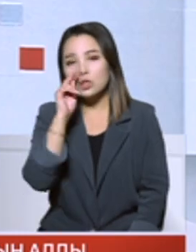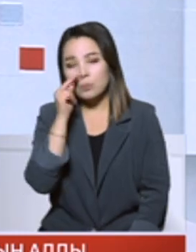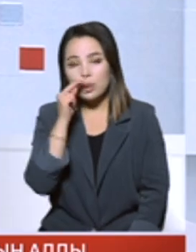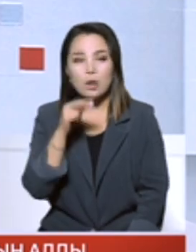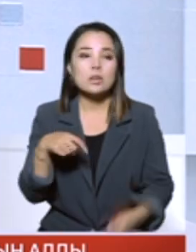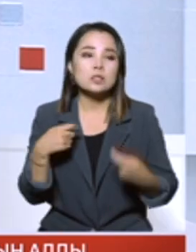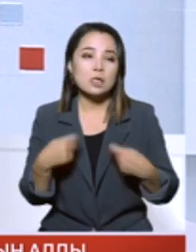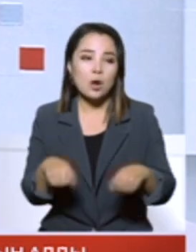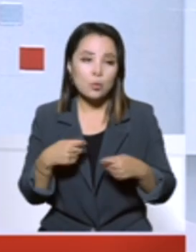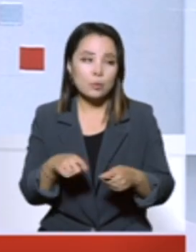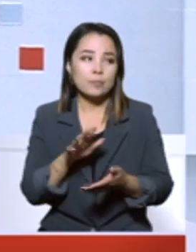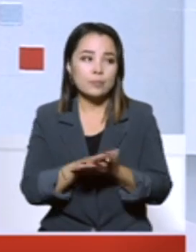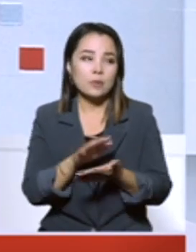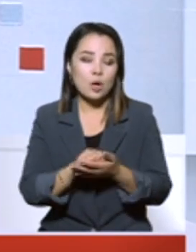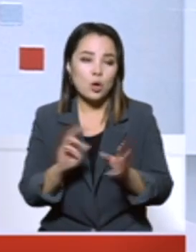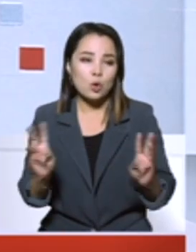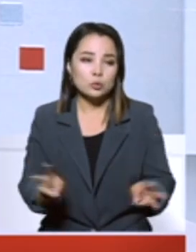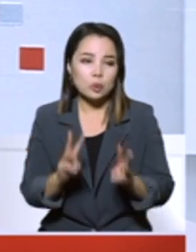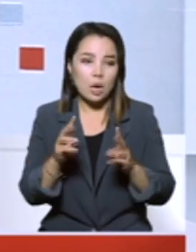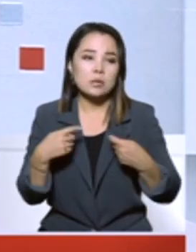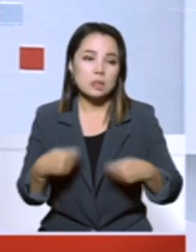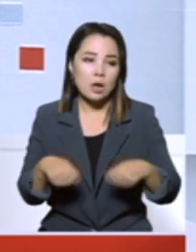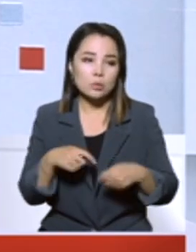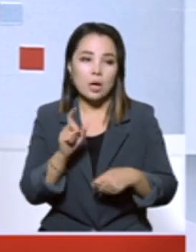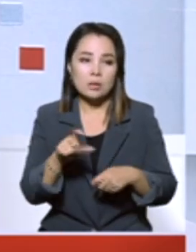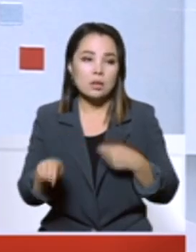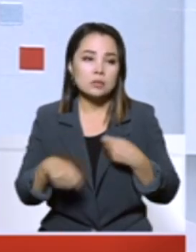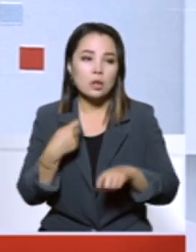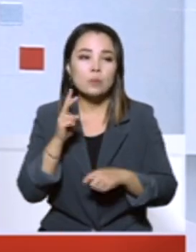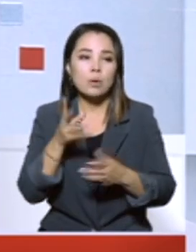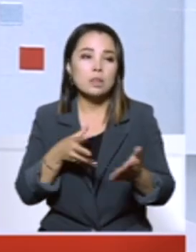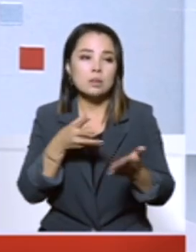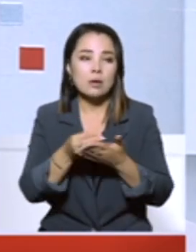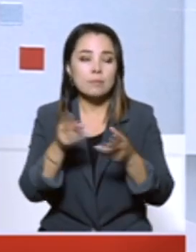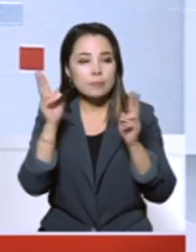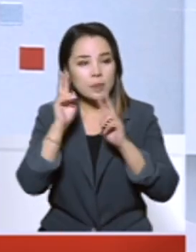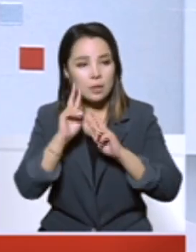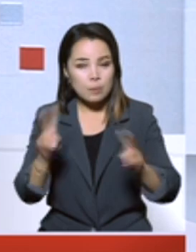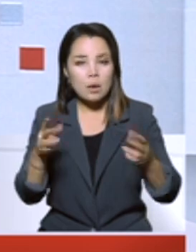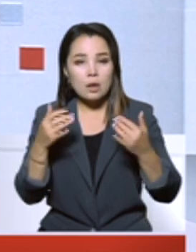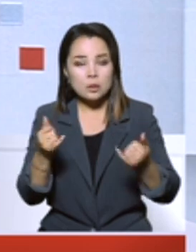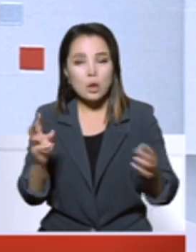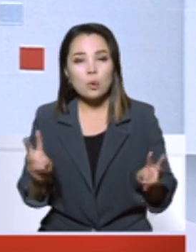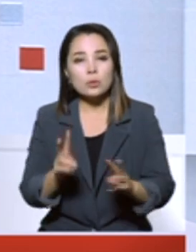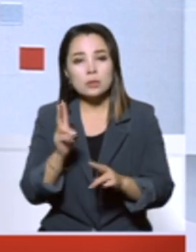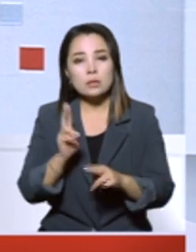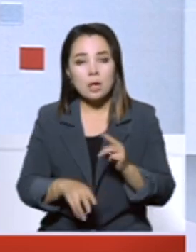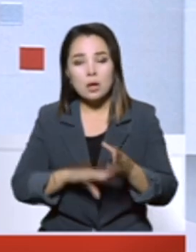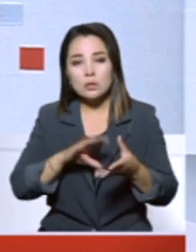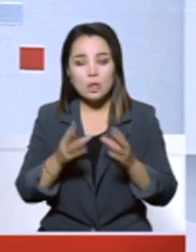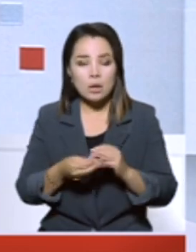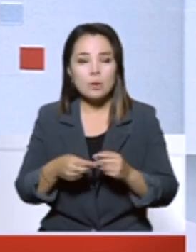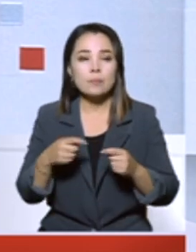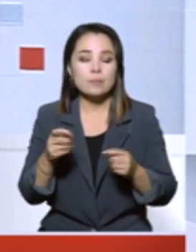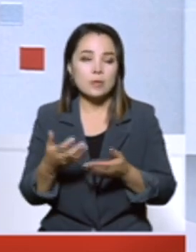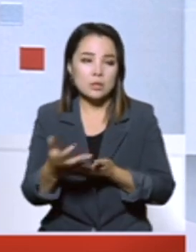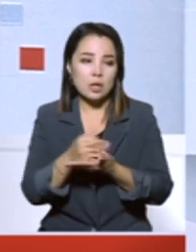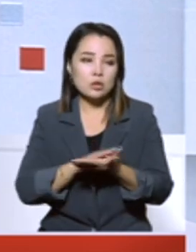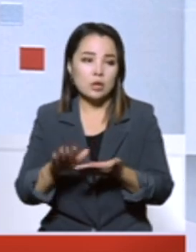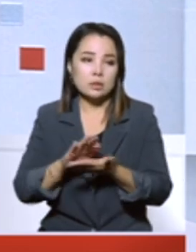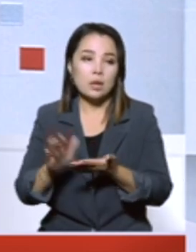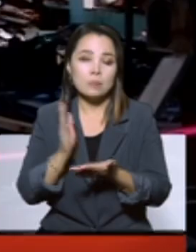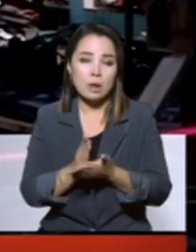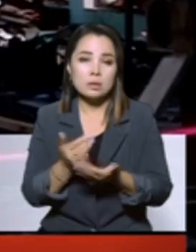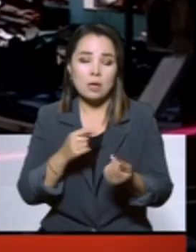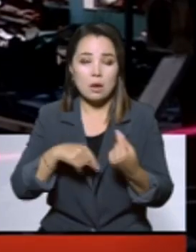Ал Шымкентте тауары түк қалмай өртеніп кеткен саудагерлер шығынды кімнен өтеп аларын білмейді. Ал қазір өрттен кейін сауда орны жинастырылып жатыр.